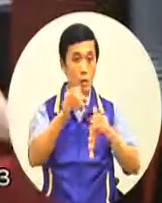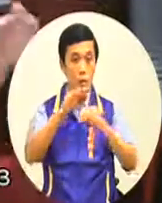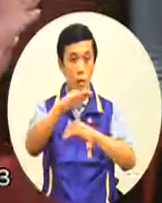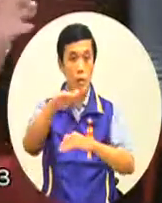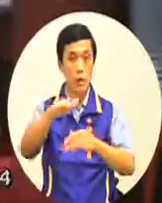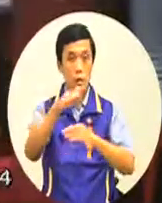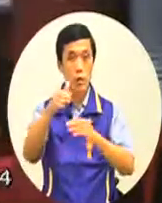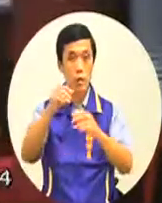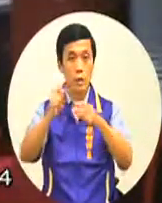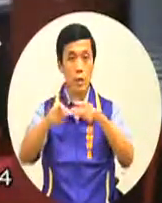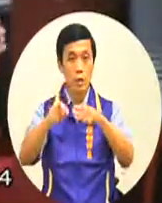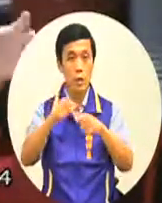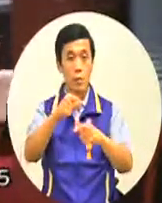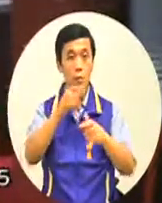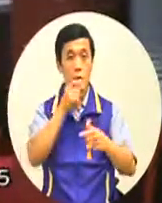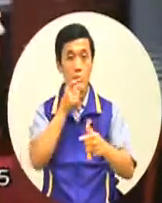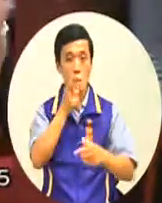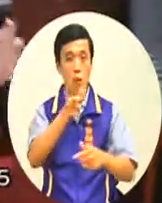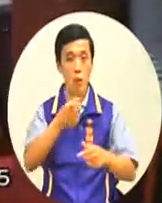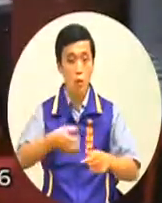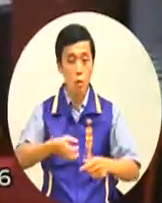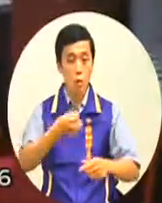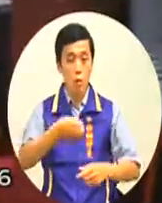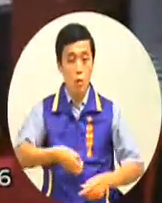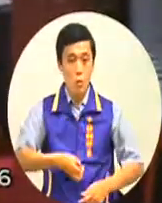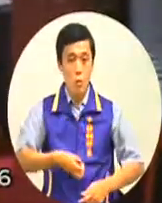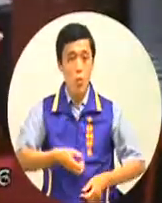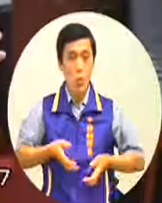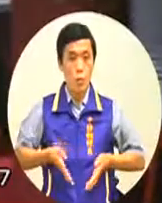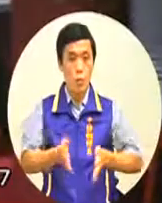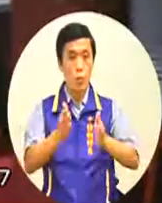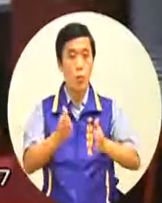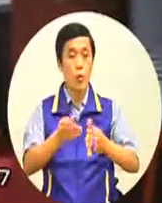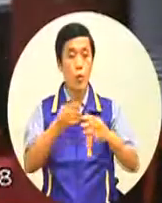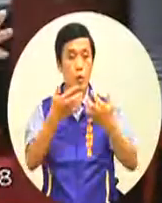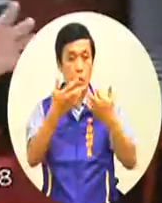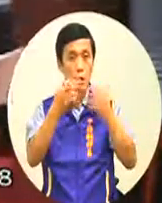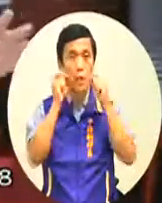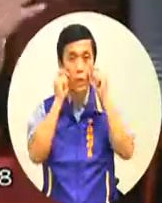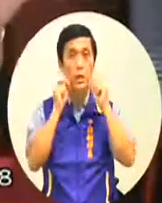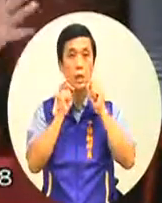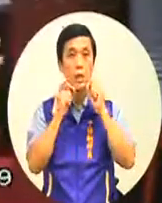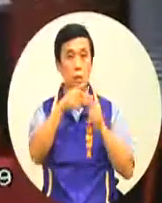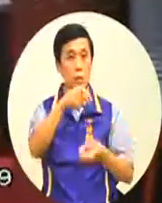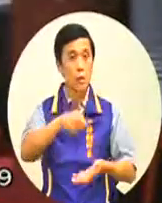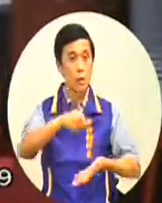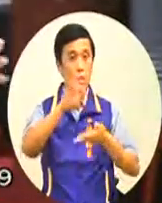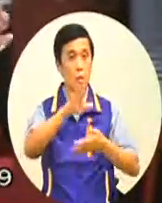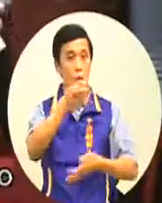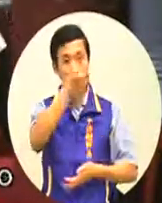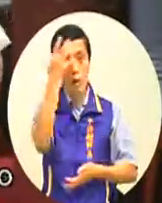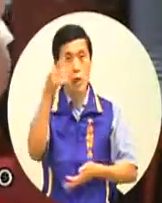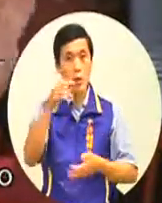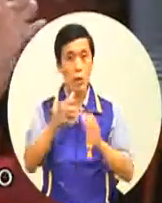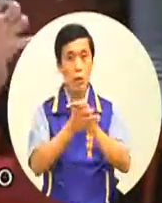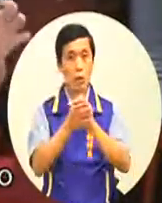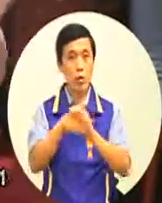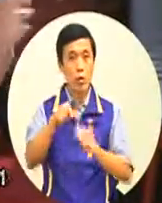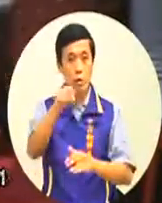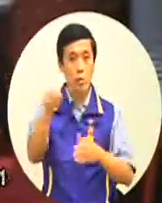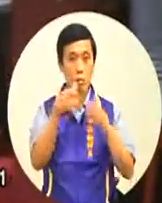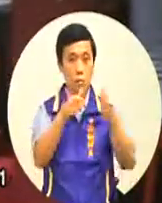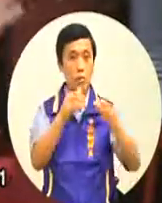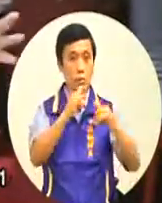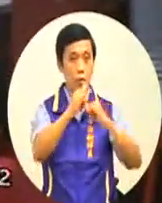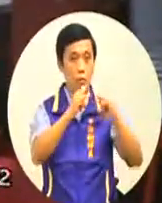化，应该是孵化器。怎么让很多有兴趣的，譬如说，那提到有一些年轻朋友，他可能对某一个社会事业